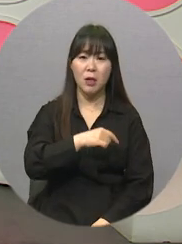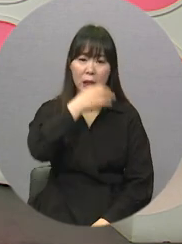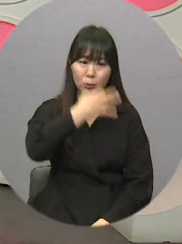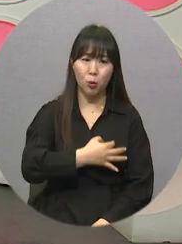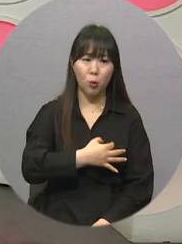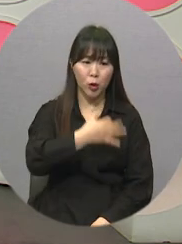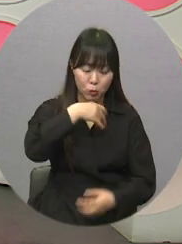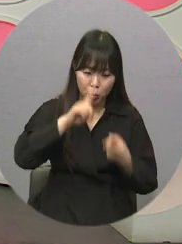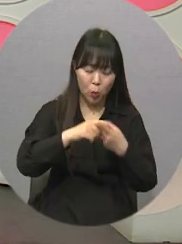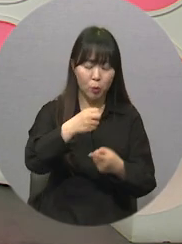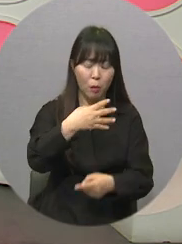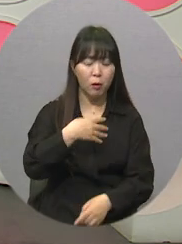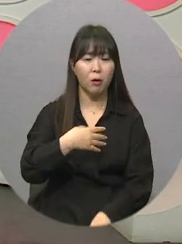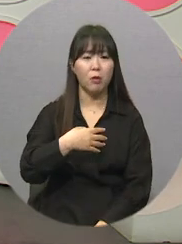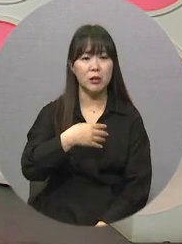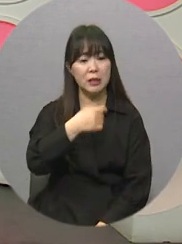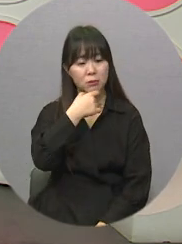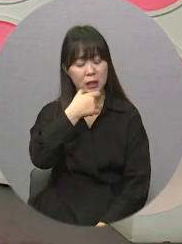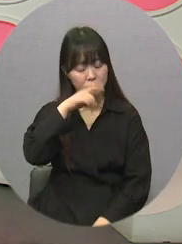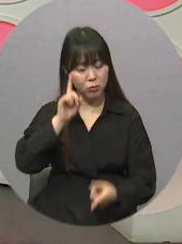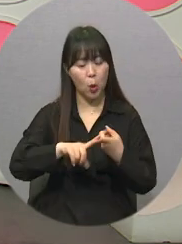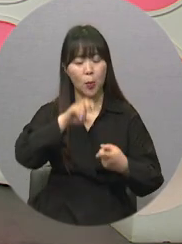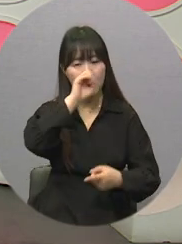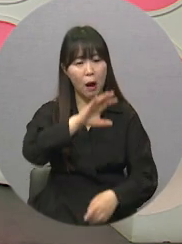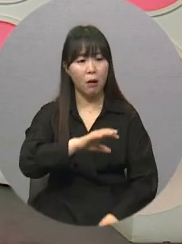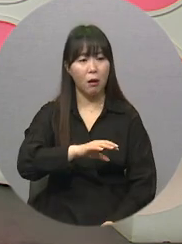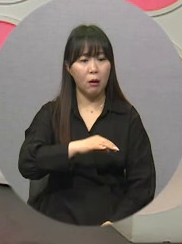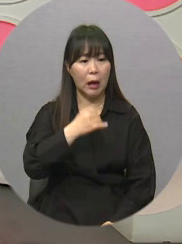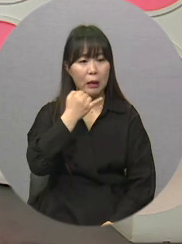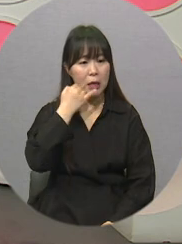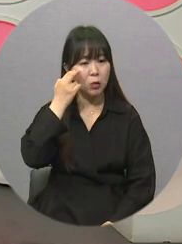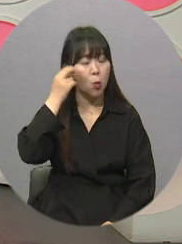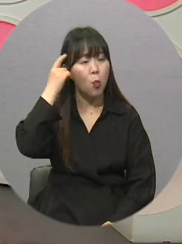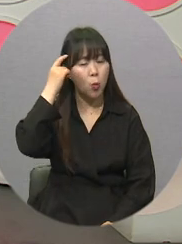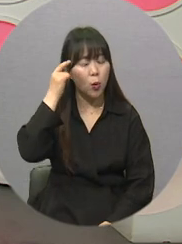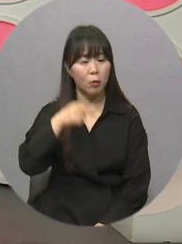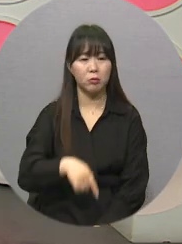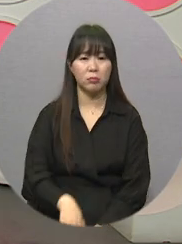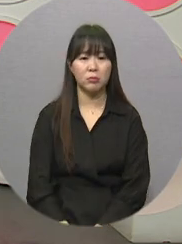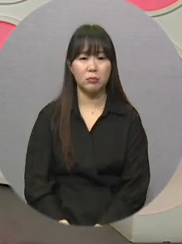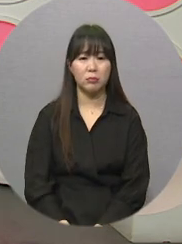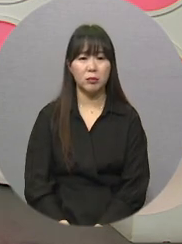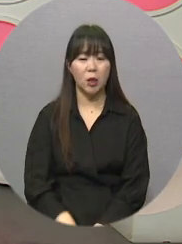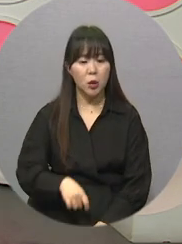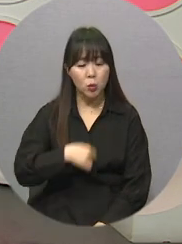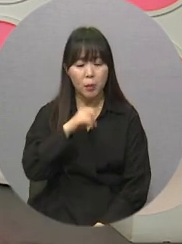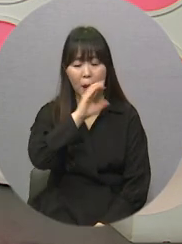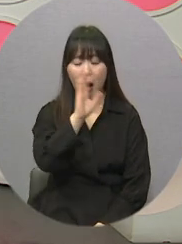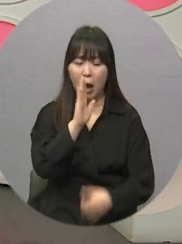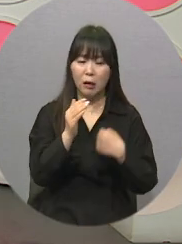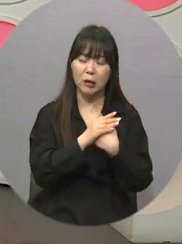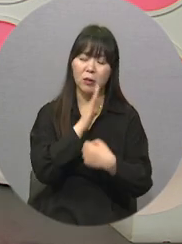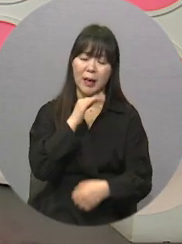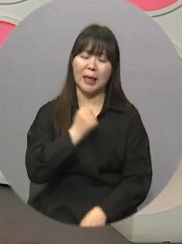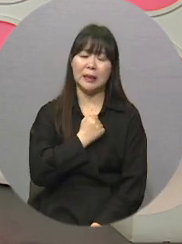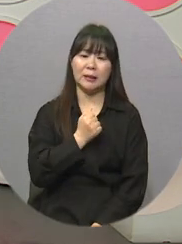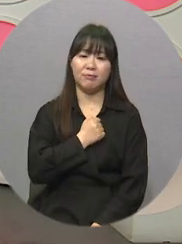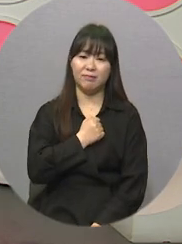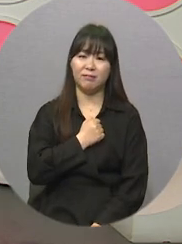힘들면 힘들다, 싫으면 싫다고 해야지. 왜 괜찮은 척만 하니? 솔직히 표현하지 않으니까 너무